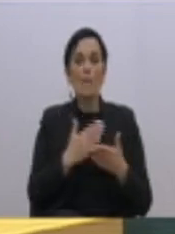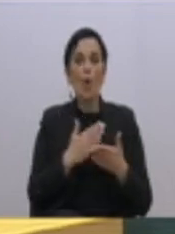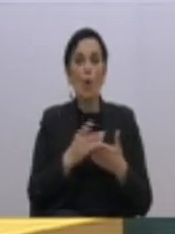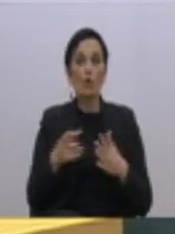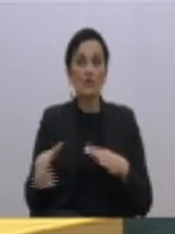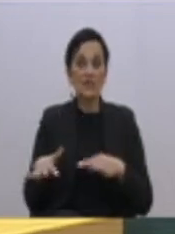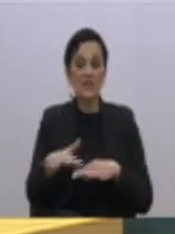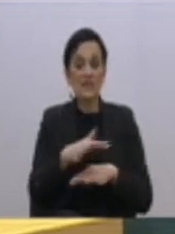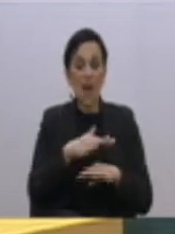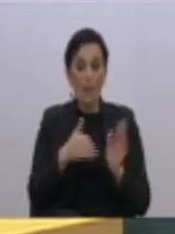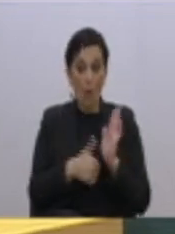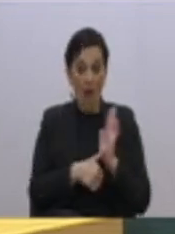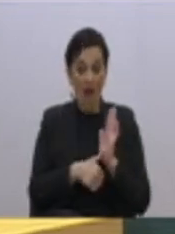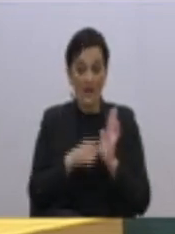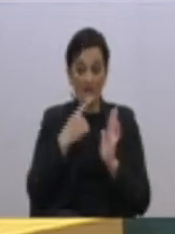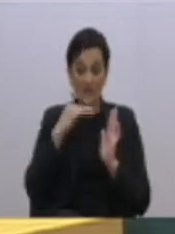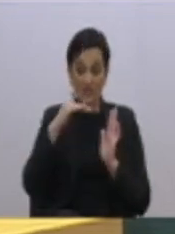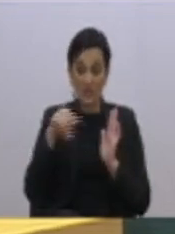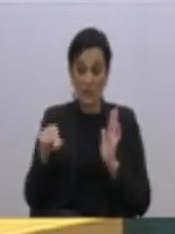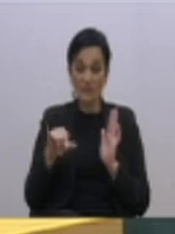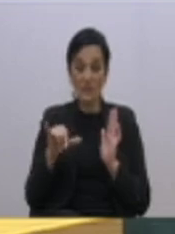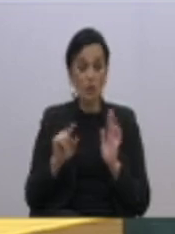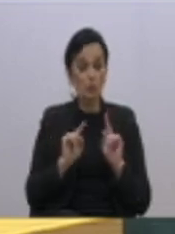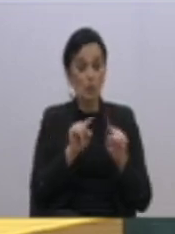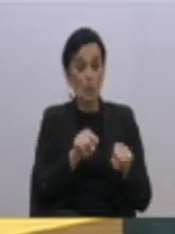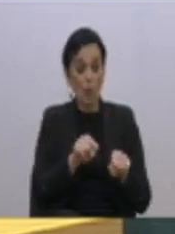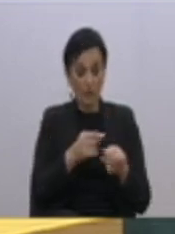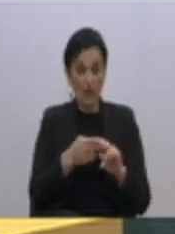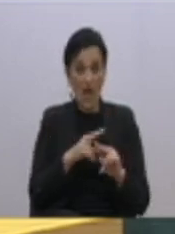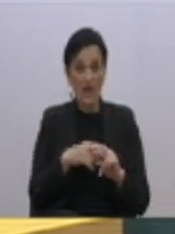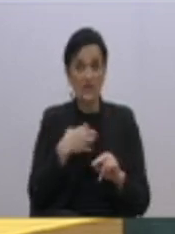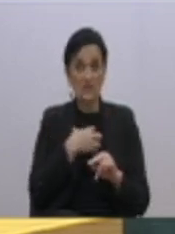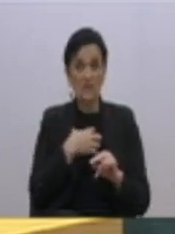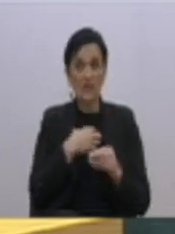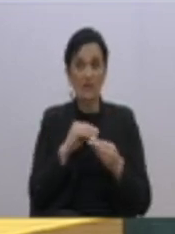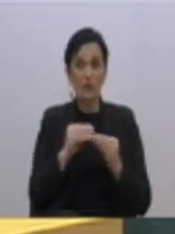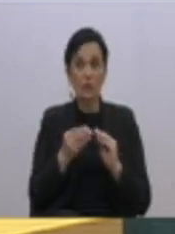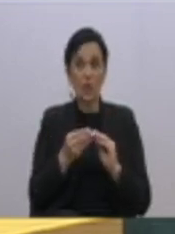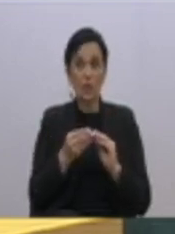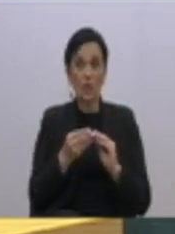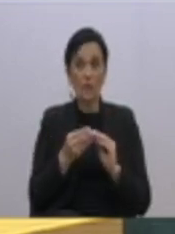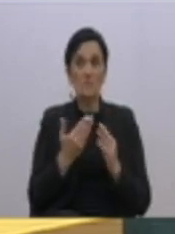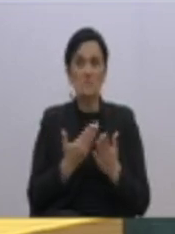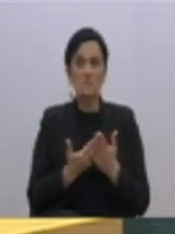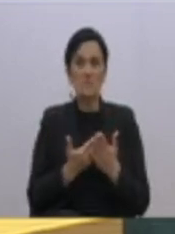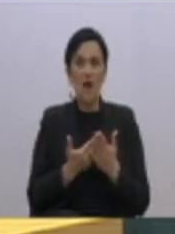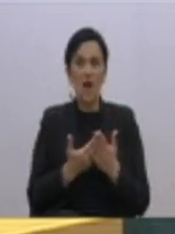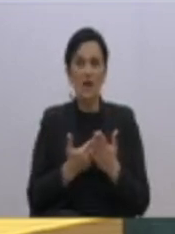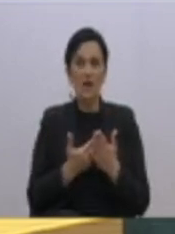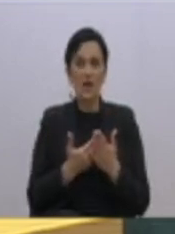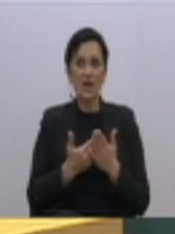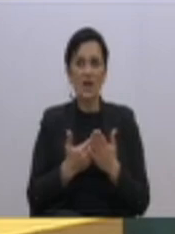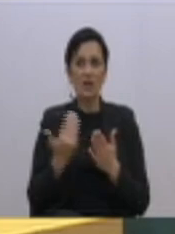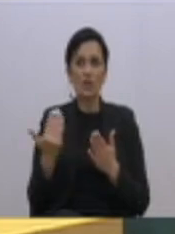გარემოზე, სადაც ეს 6 წლის ბავშვი მოხვდება. ხო და ეს არის მთავარი პრობლემა. აი ხა მაგალითად, აი ტექნიკურად თქვენ